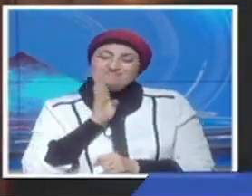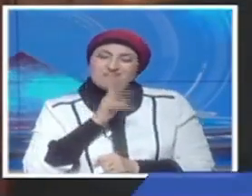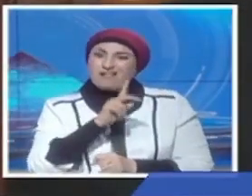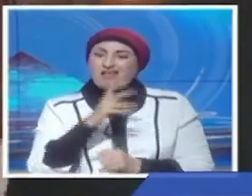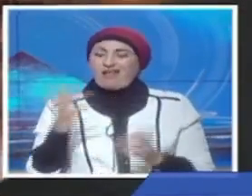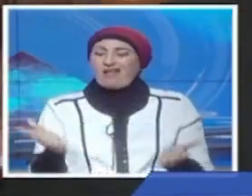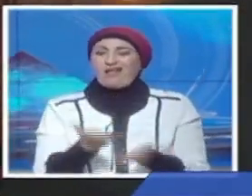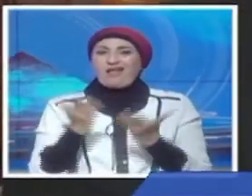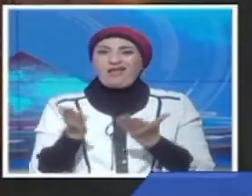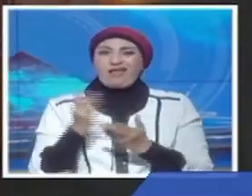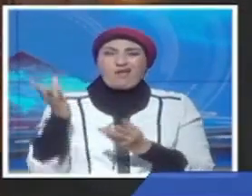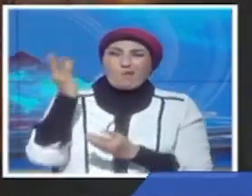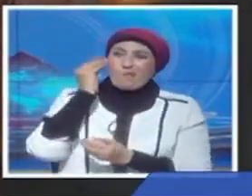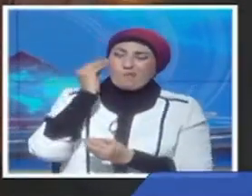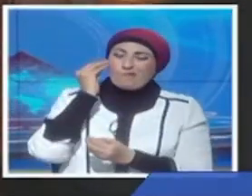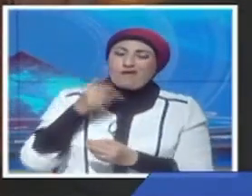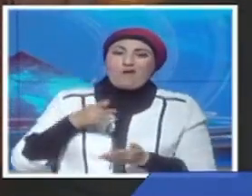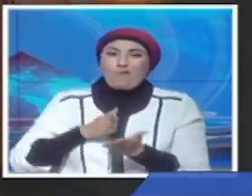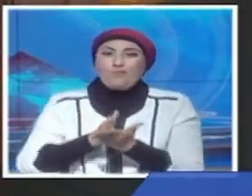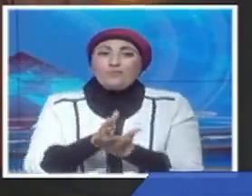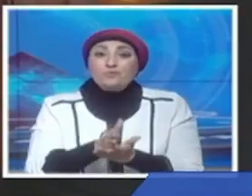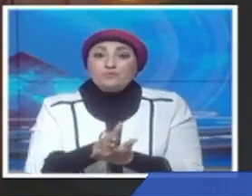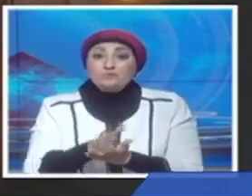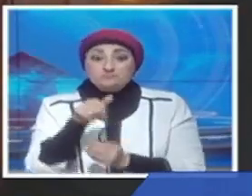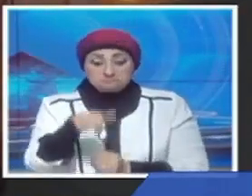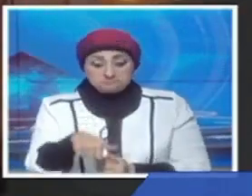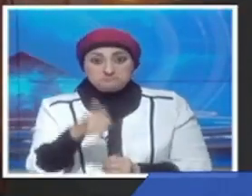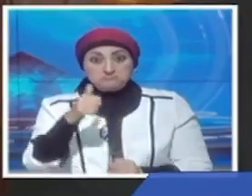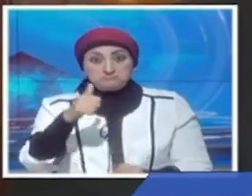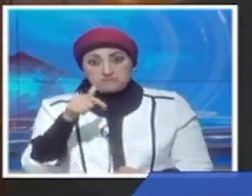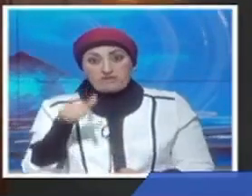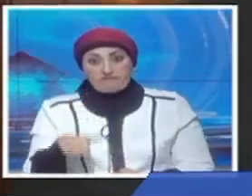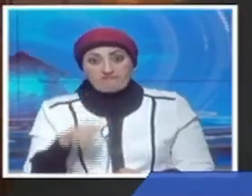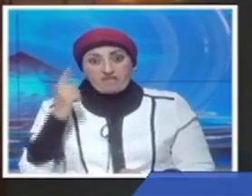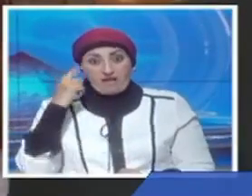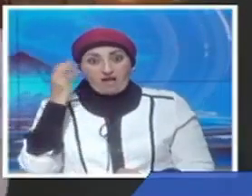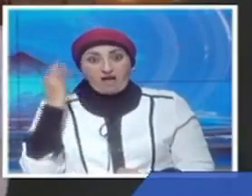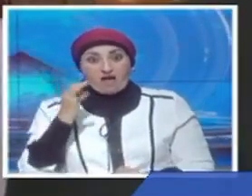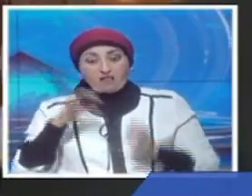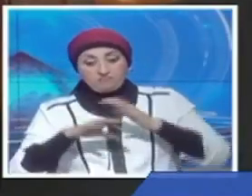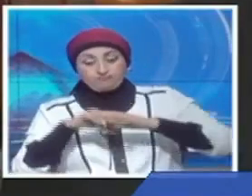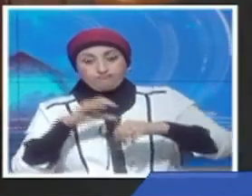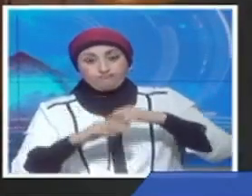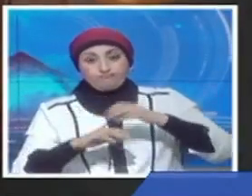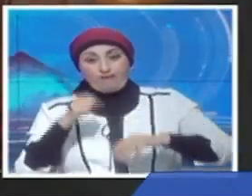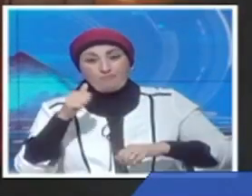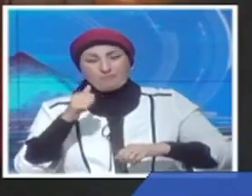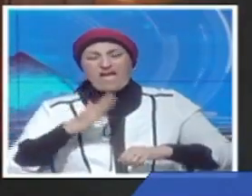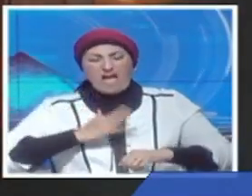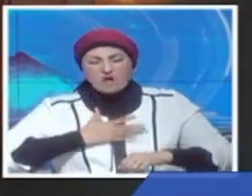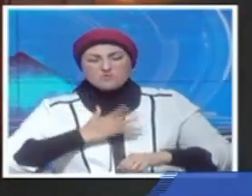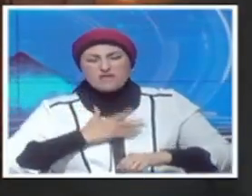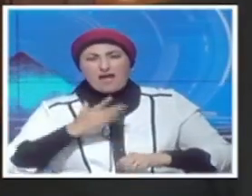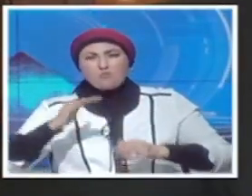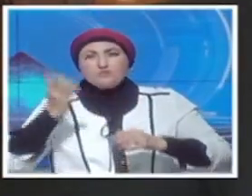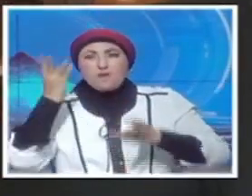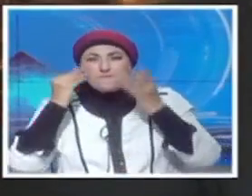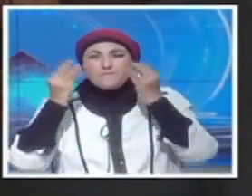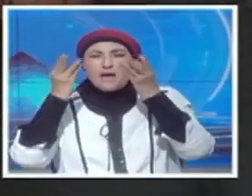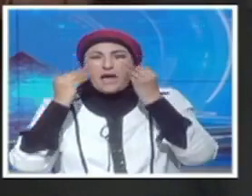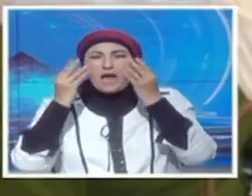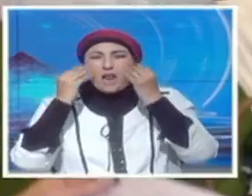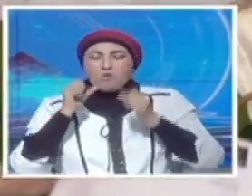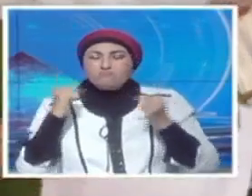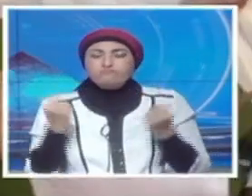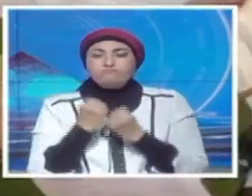واخدها بالهوايه وهو يعتبر اكسبرت ويعتبر ان هو راجل عنده الحرفه الكافيه، ولكن هو مهم جدا ان هو يبقى متدرب